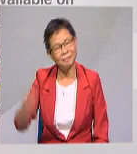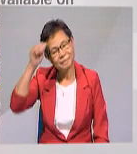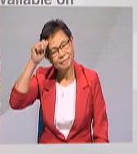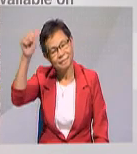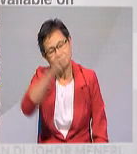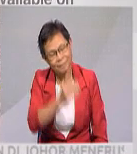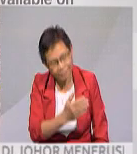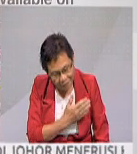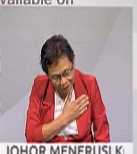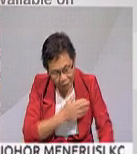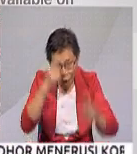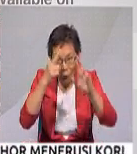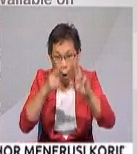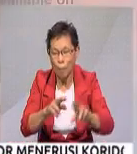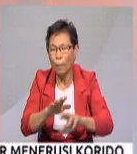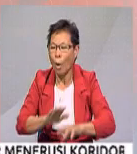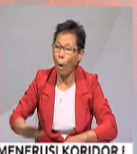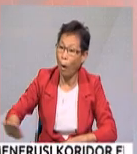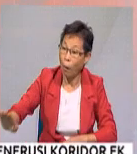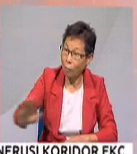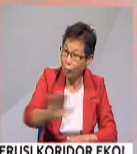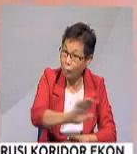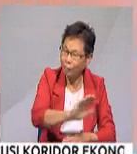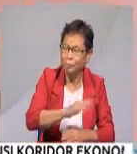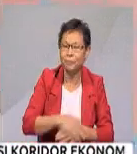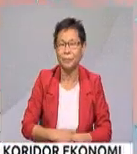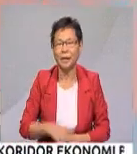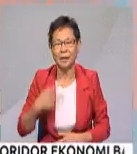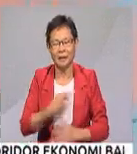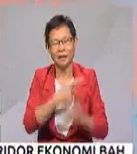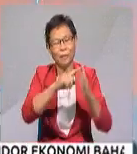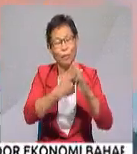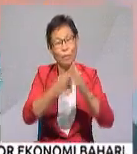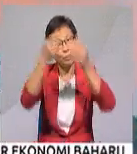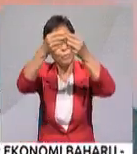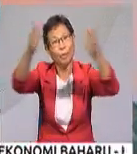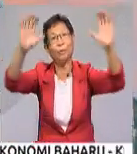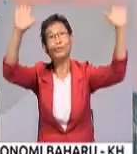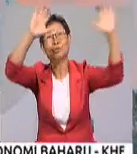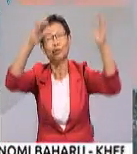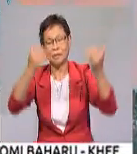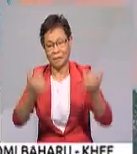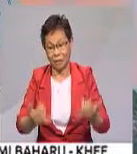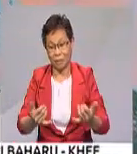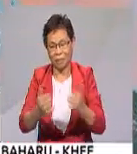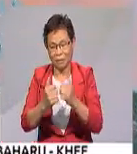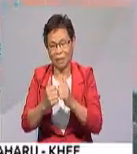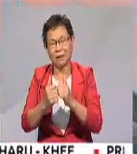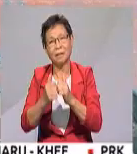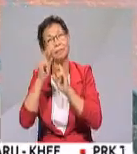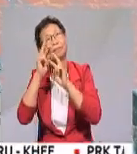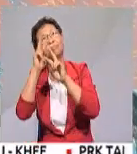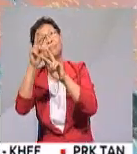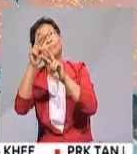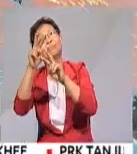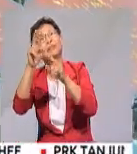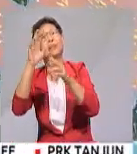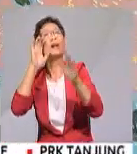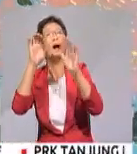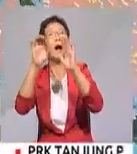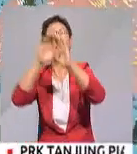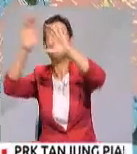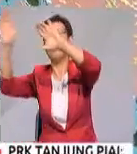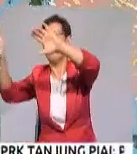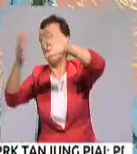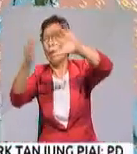Assalamualaikum dan salam hormat kepada semua penonton. Kita mulakan informasi cuaca pada malam ini dengan melihat kepada carta angin